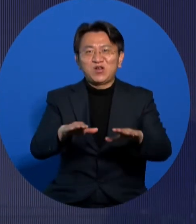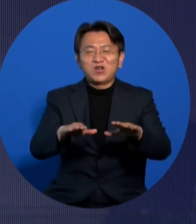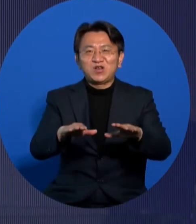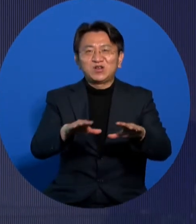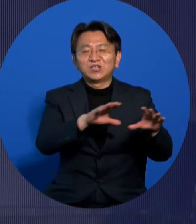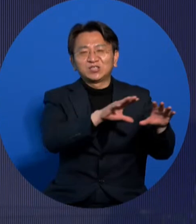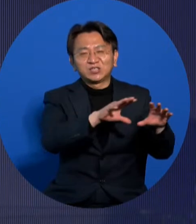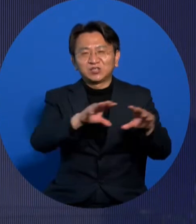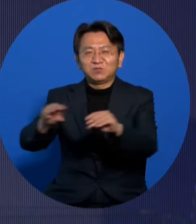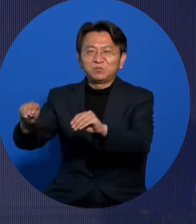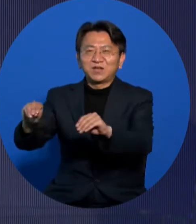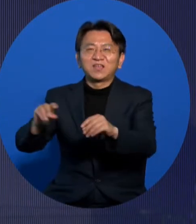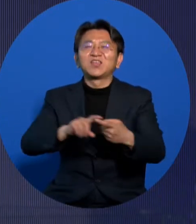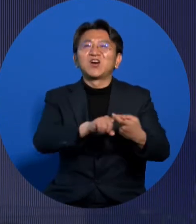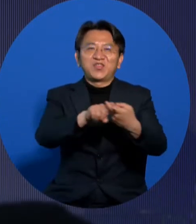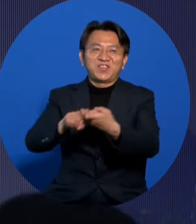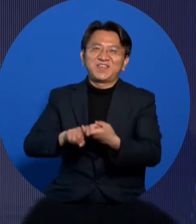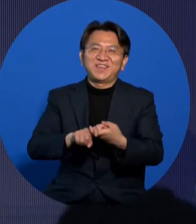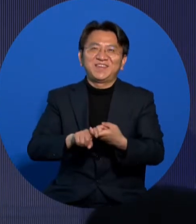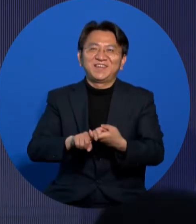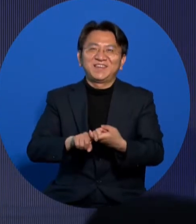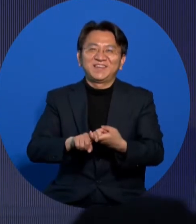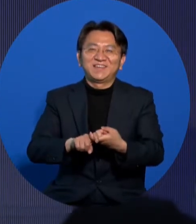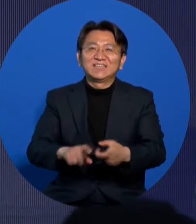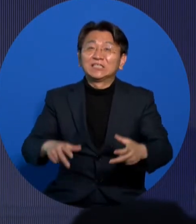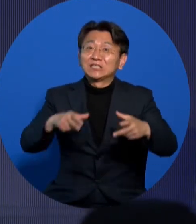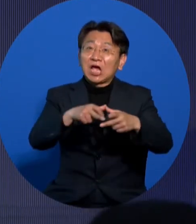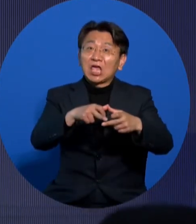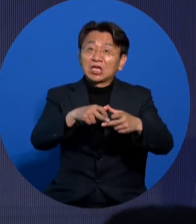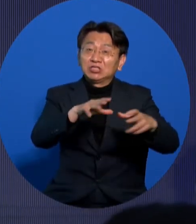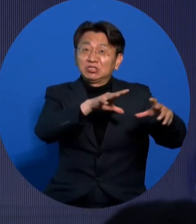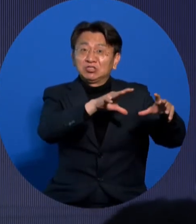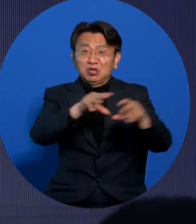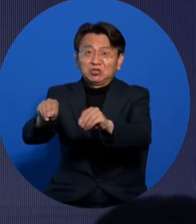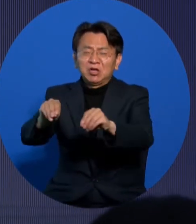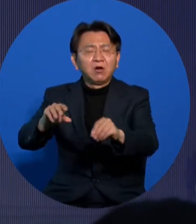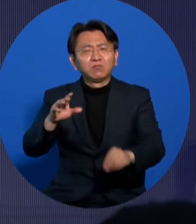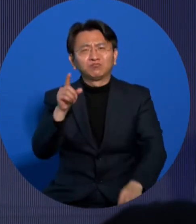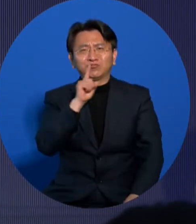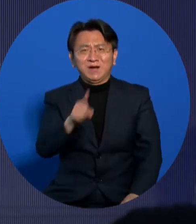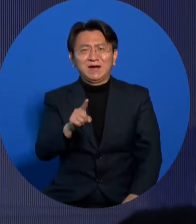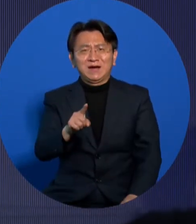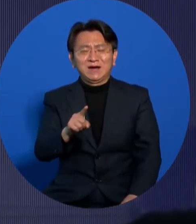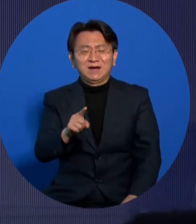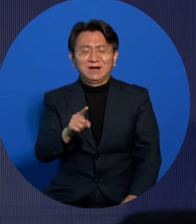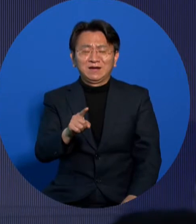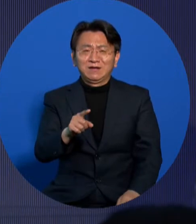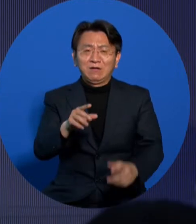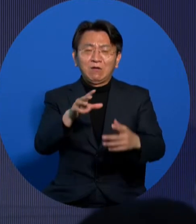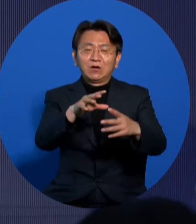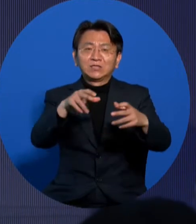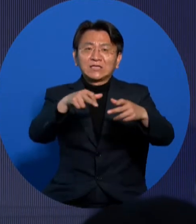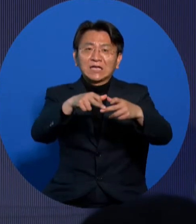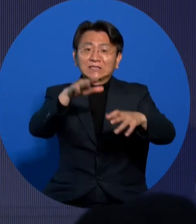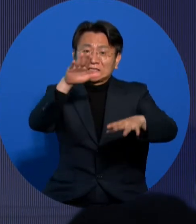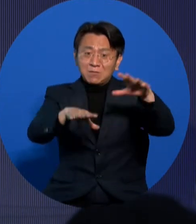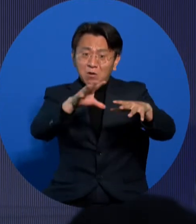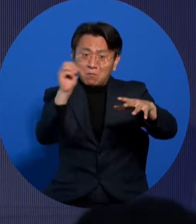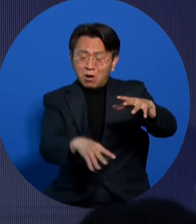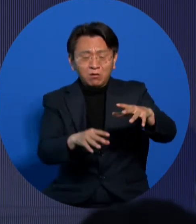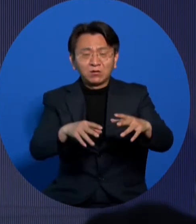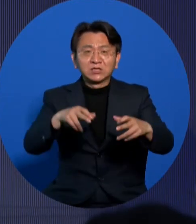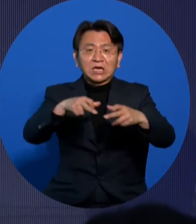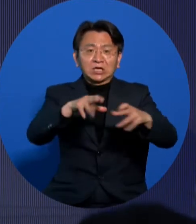장애인 차별 철폐연대입니다. 사람들이 그 부분을 굉장히 좀 빼고 가는 그런 경우가